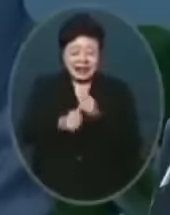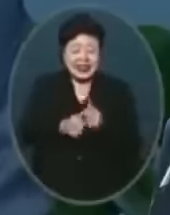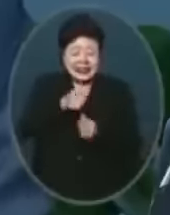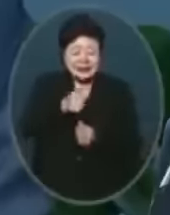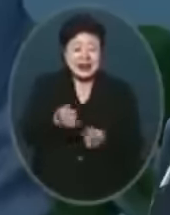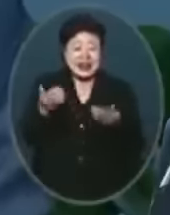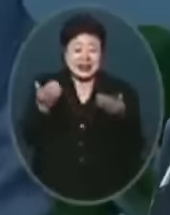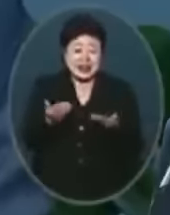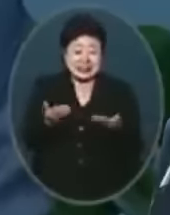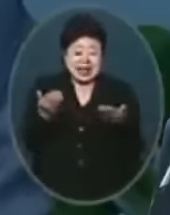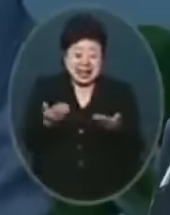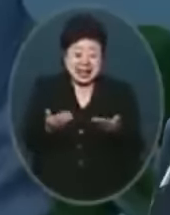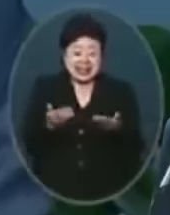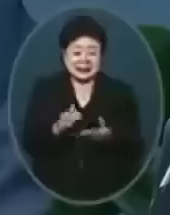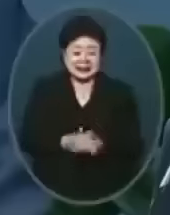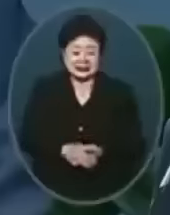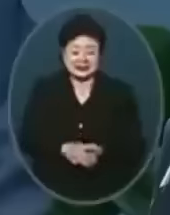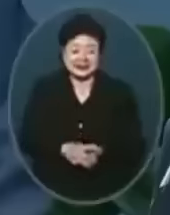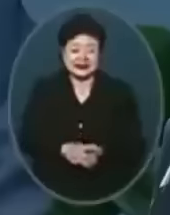하나님의 역사,